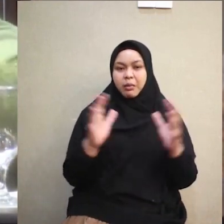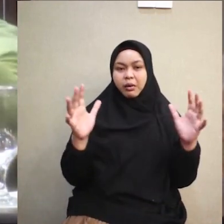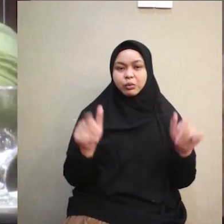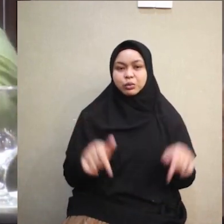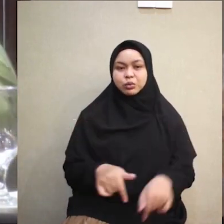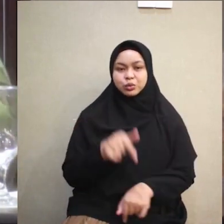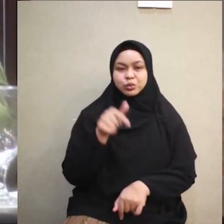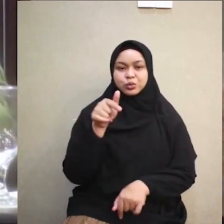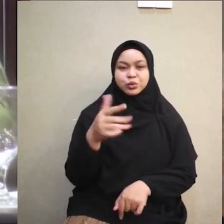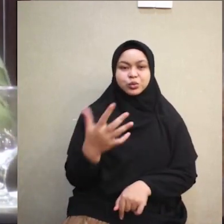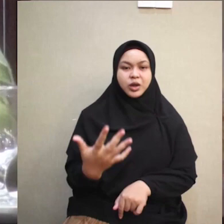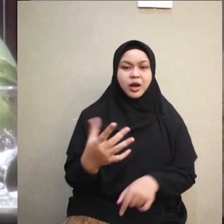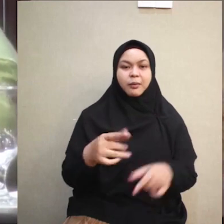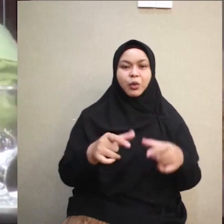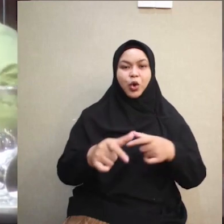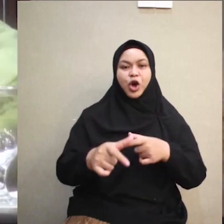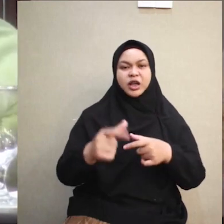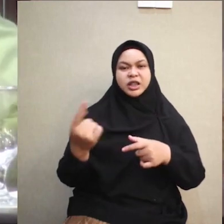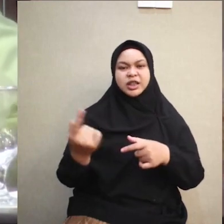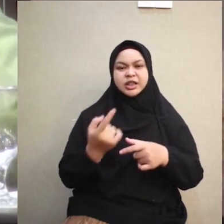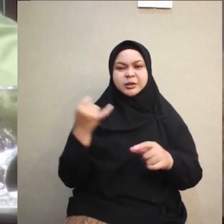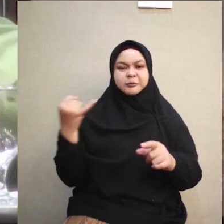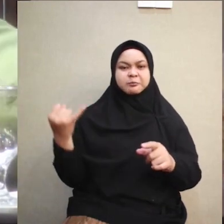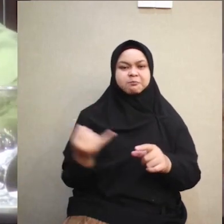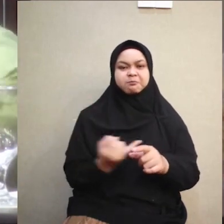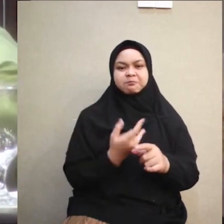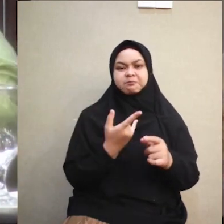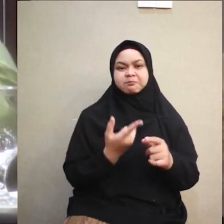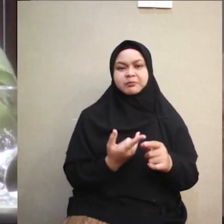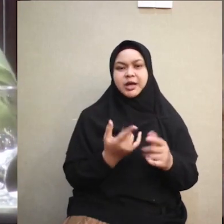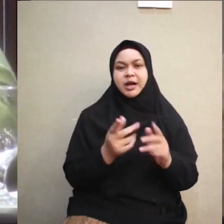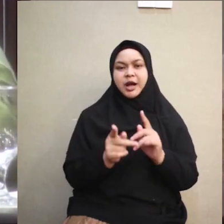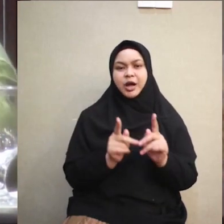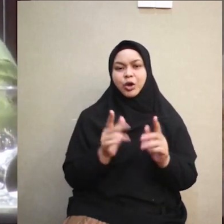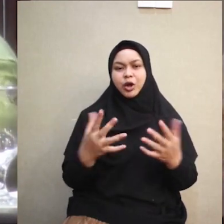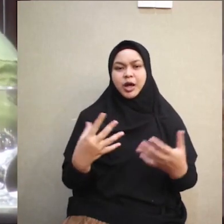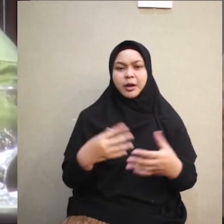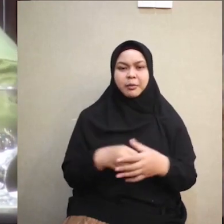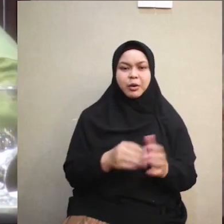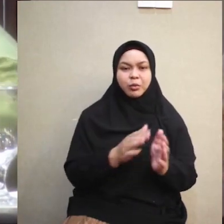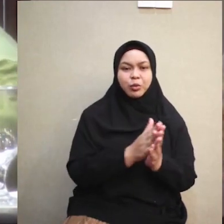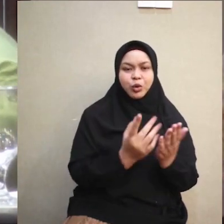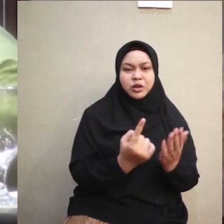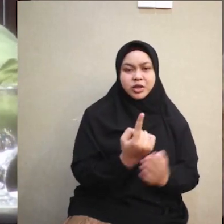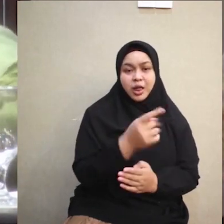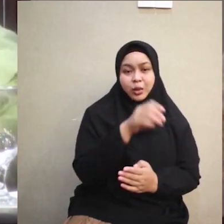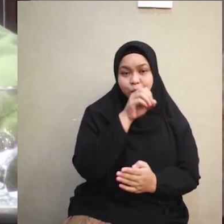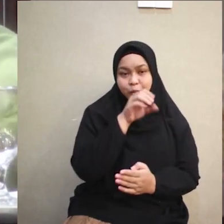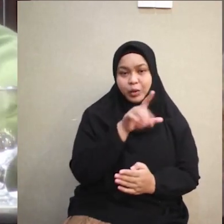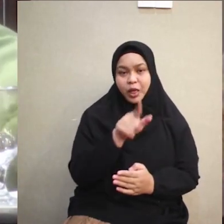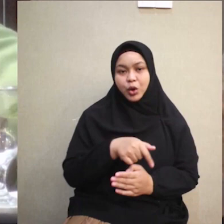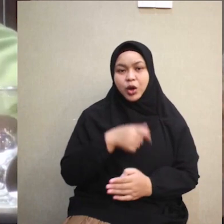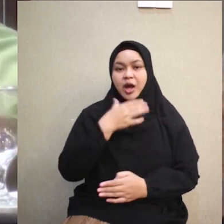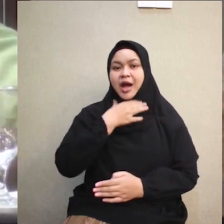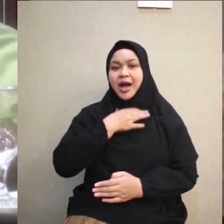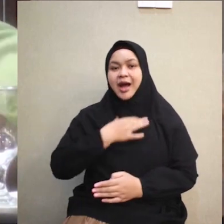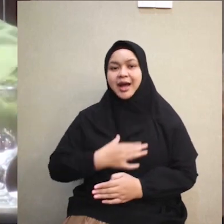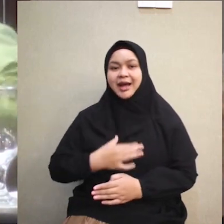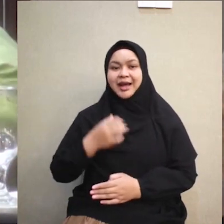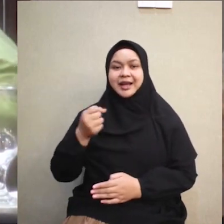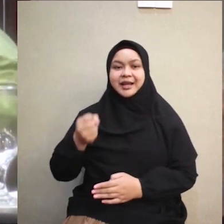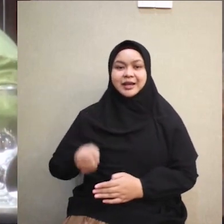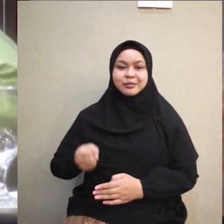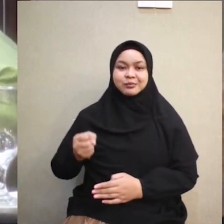prosesnya juga sering dicederai ketika di dalam buku satu itu menyatakan bahwa Hakim punya kewenangan untuk turun